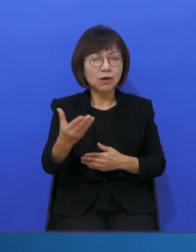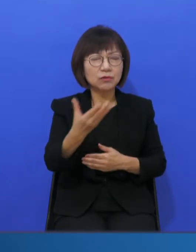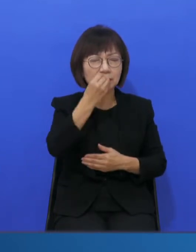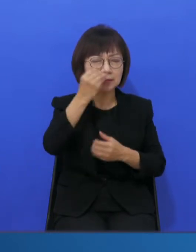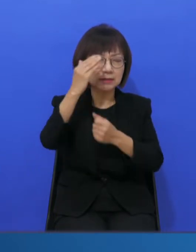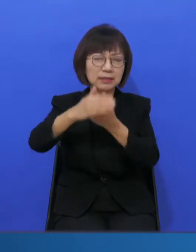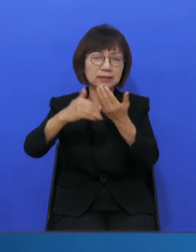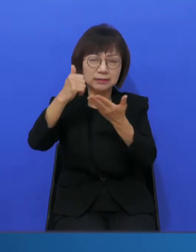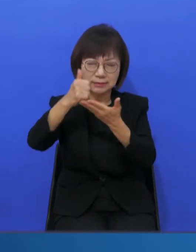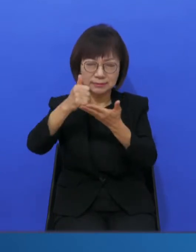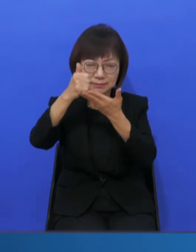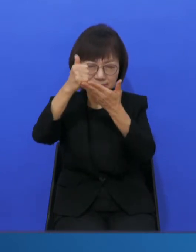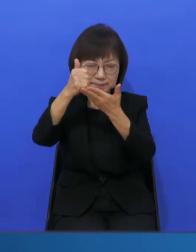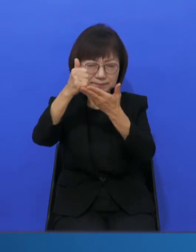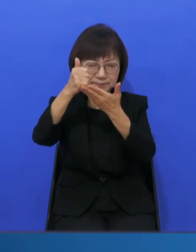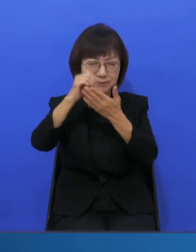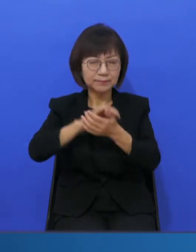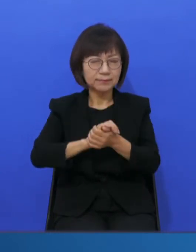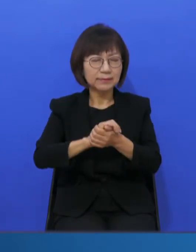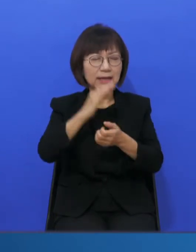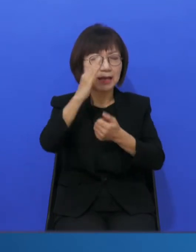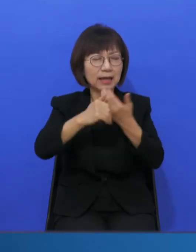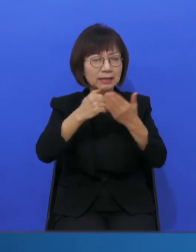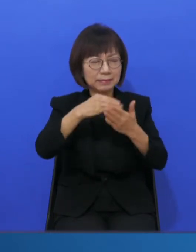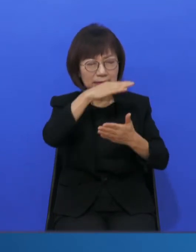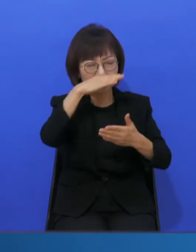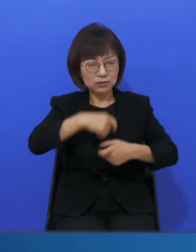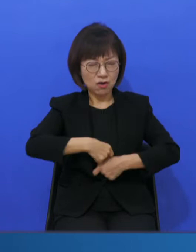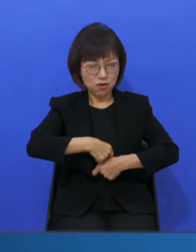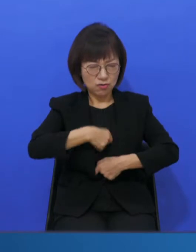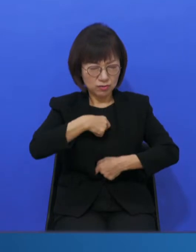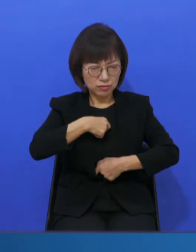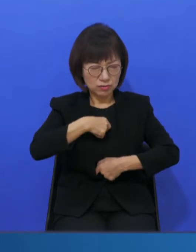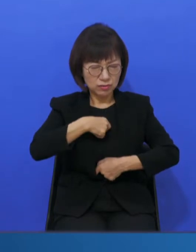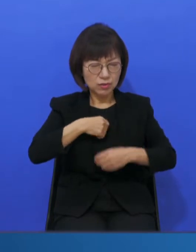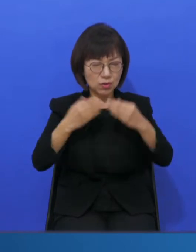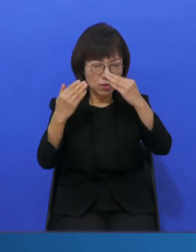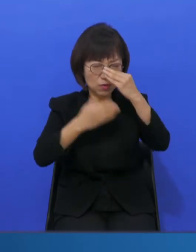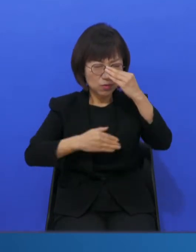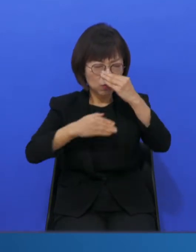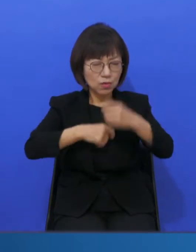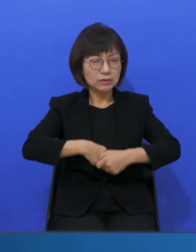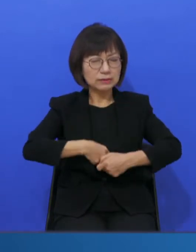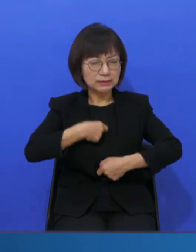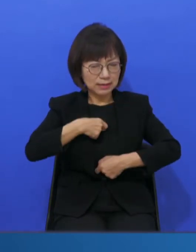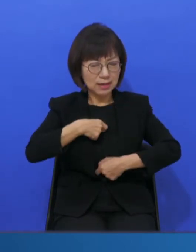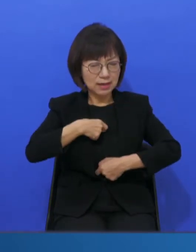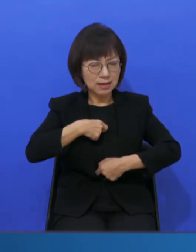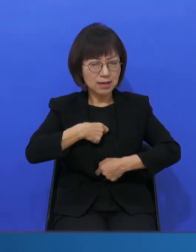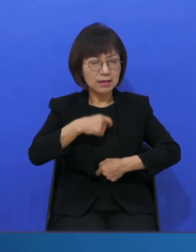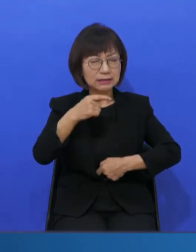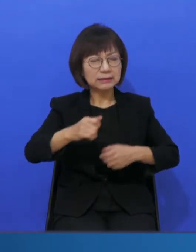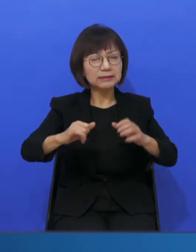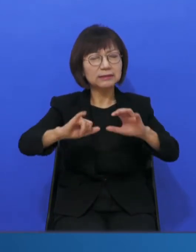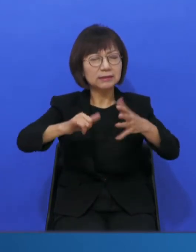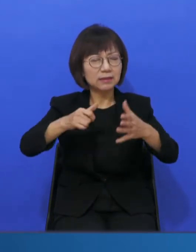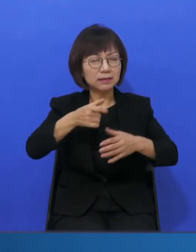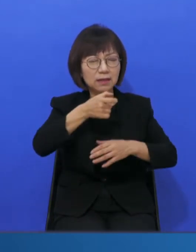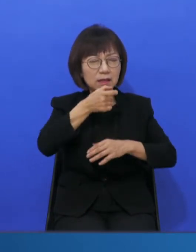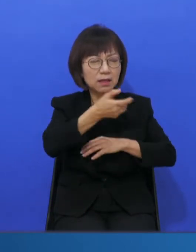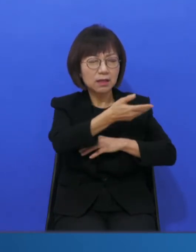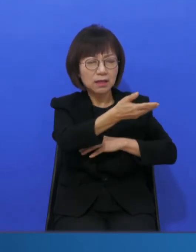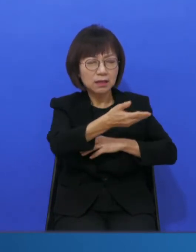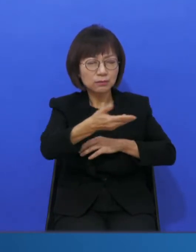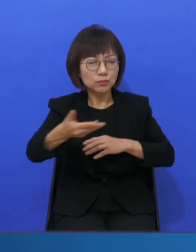하나님이시여 하나님의 정의와 공의가 하수같이 흐르는 정치가 이 땅에 이루어지게 하옵소서. Father God, who is holy, may your